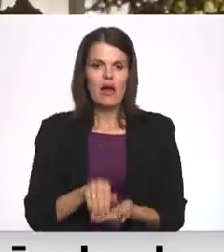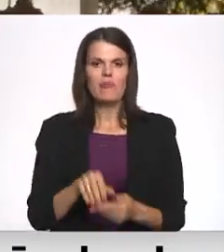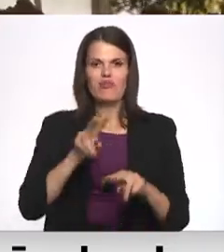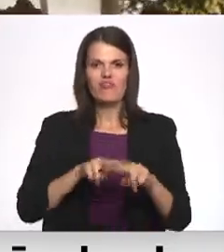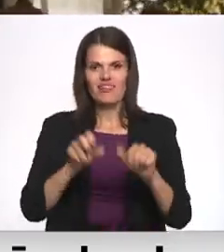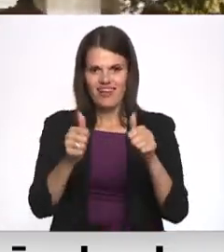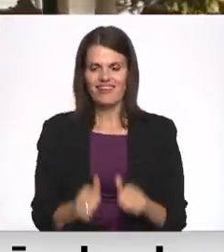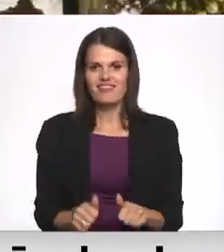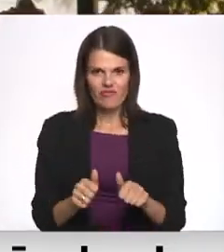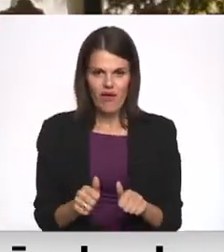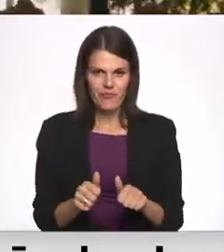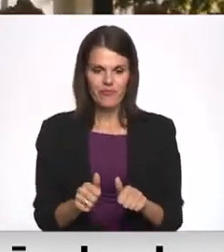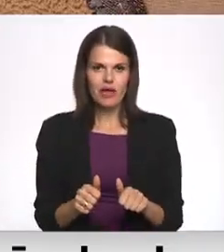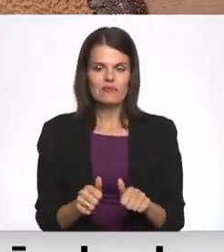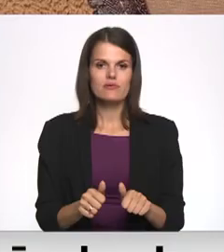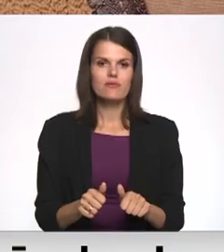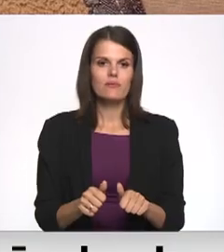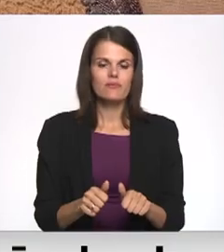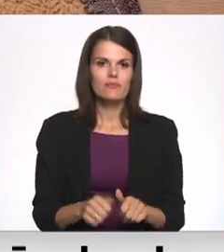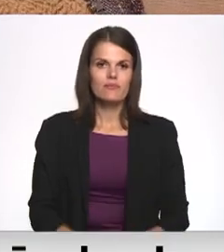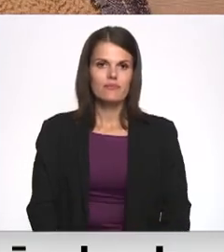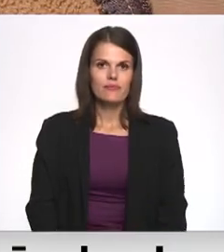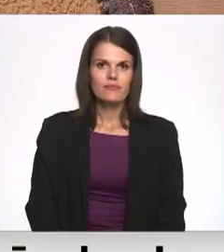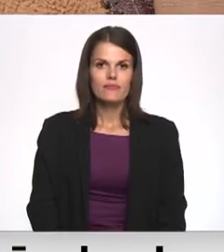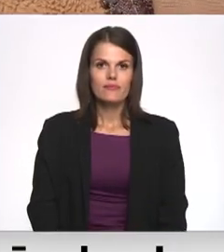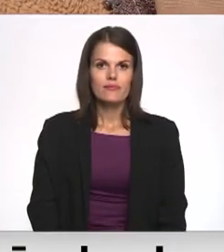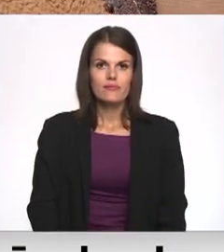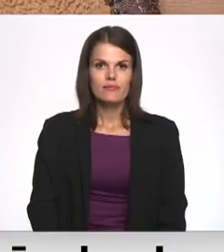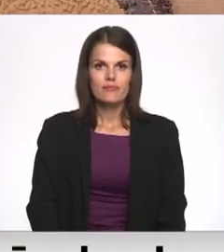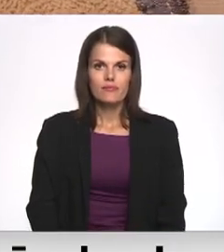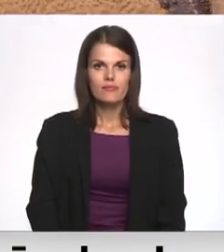izveidošanas Nīkrātas brāļu kapos. Ieva Benefeldelands, Pešavicis, Skrundas televīzija.